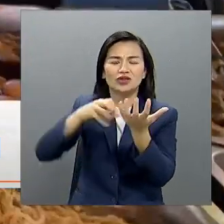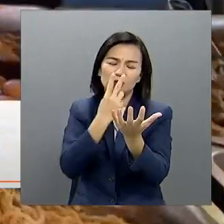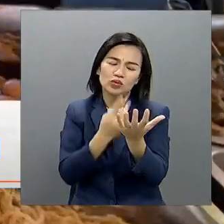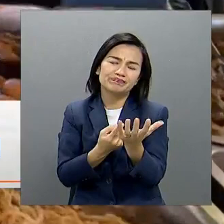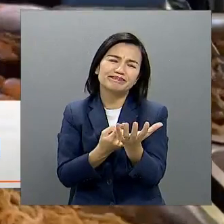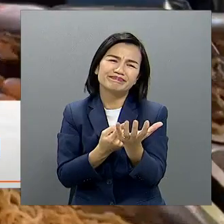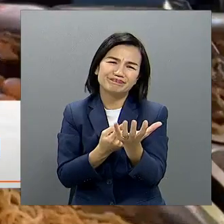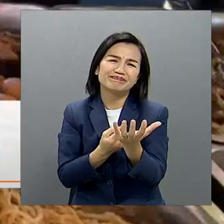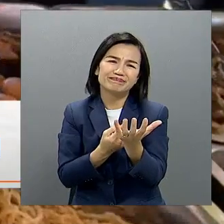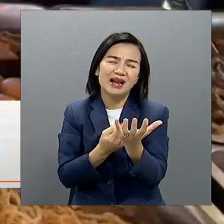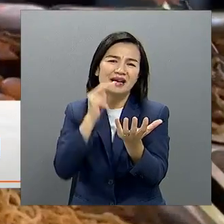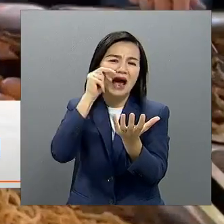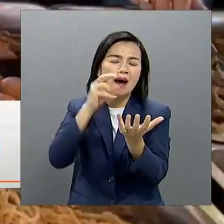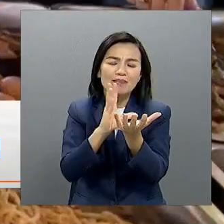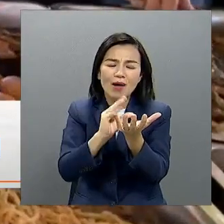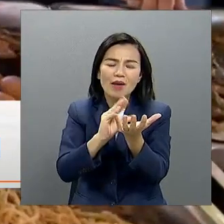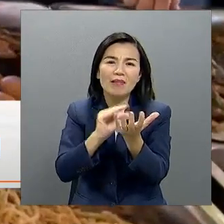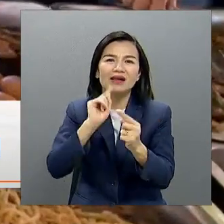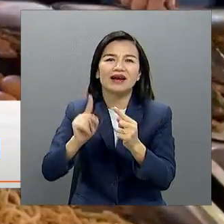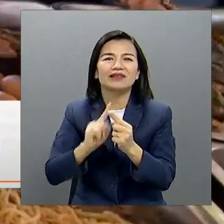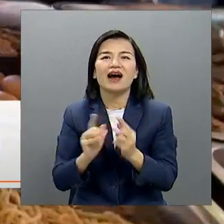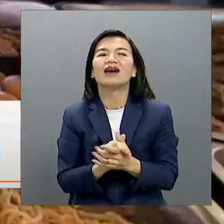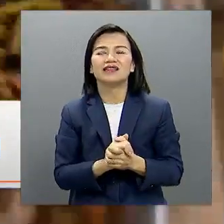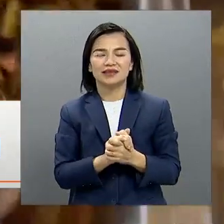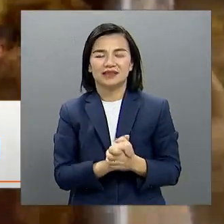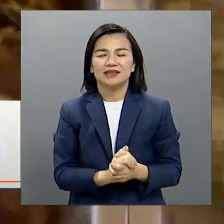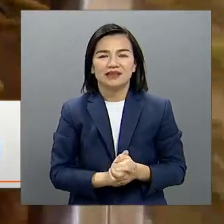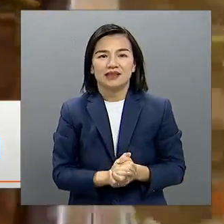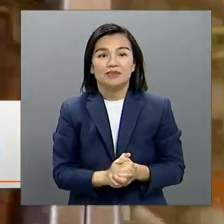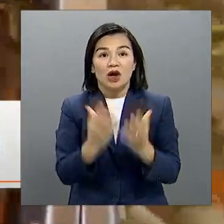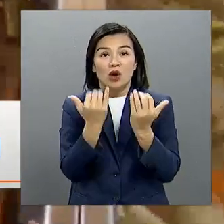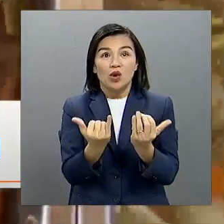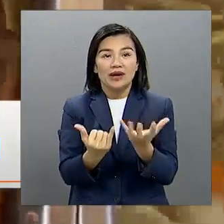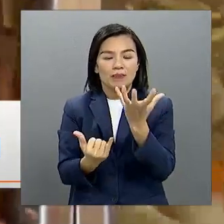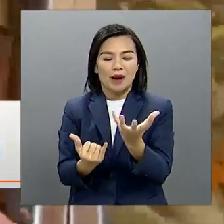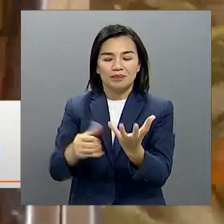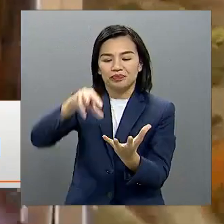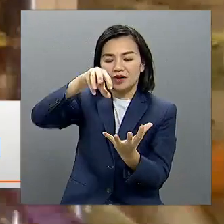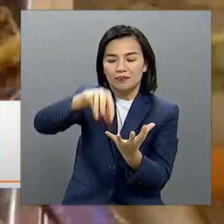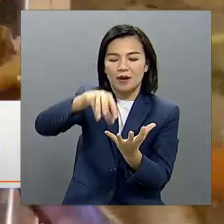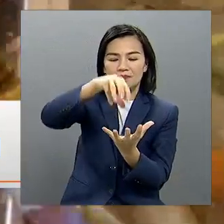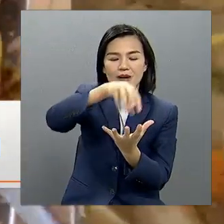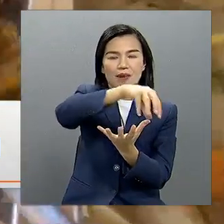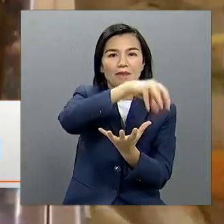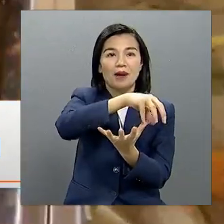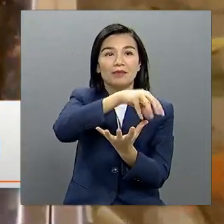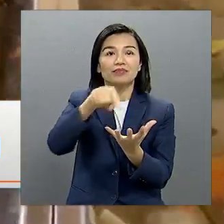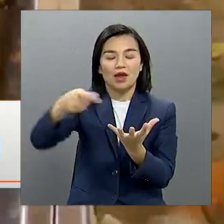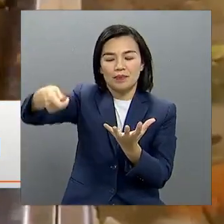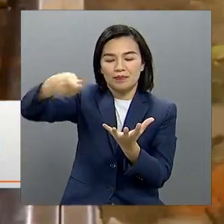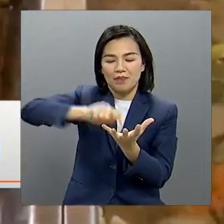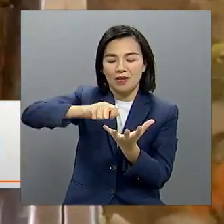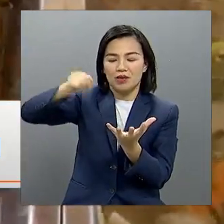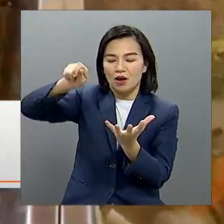ช่ กลายเป็นต้มอะไรก็ไม่รู ้ต้มเขียวหวานพะโล้ไปเลยทีนี้พอใช้ถาดหลุมมันสามารถแยกได้ไงครับมันก็ทำให้ดูน่ารับประทานนะ